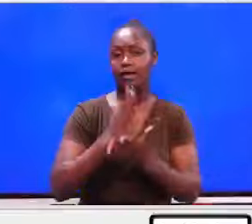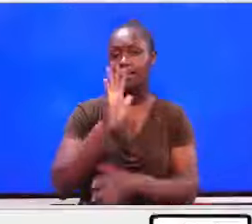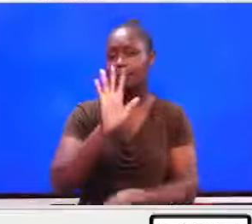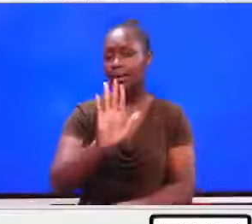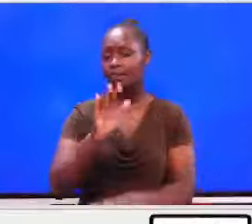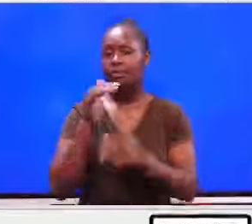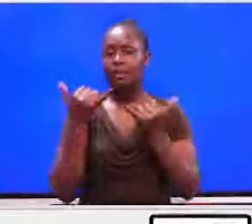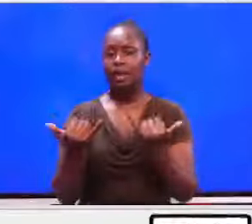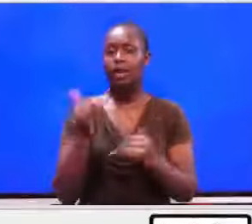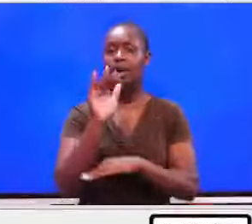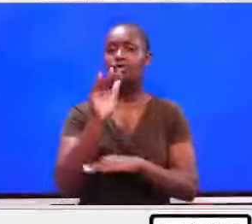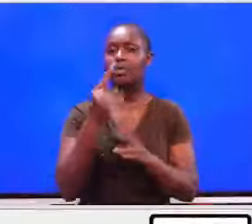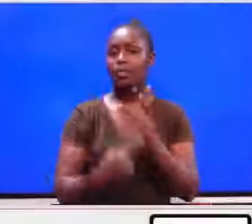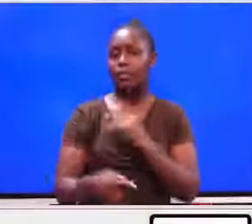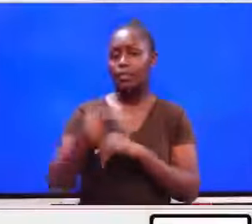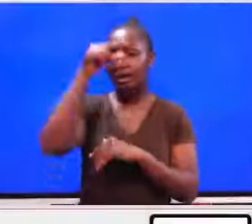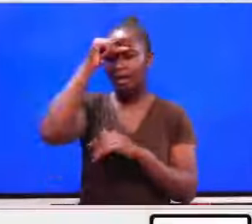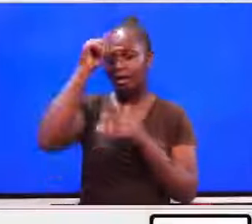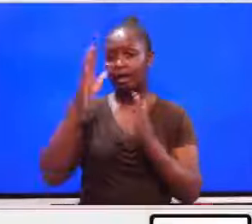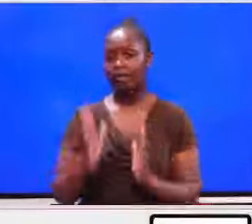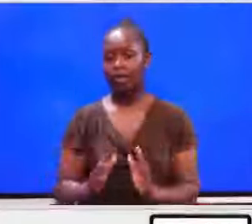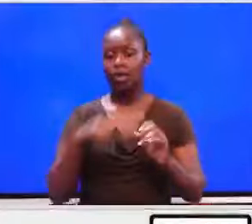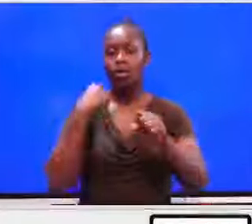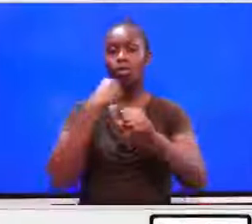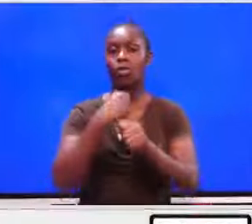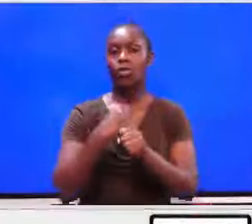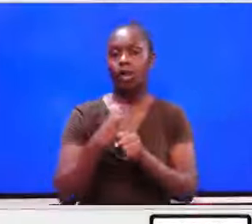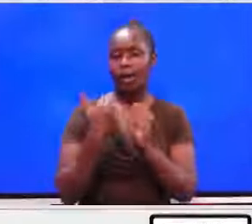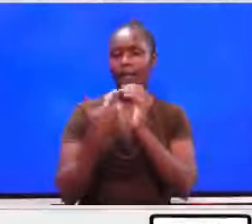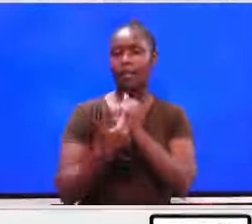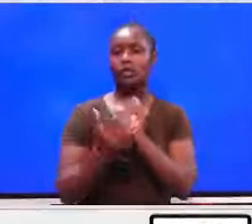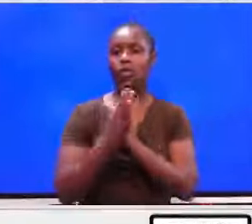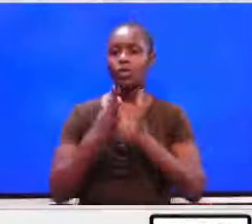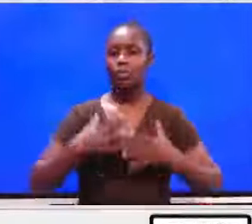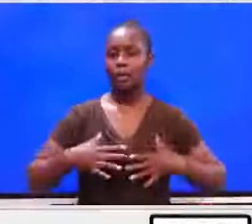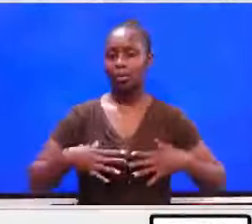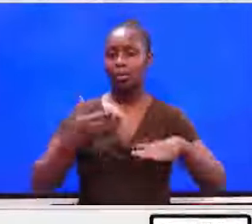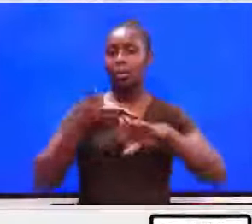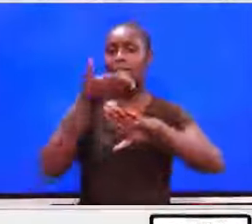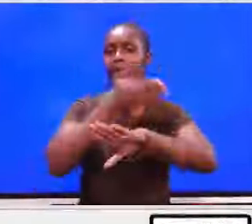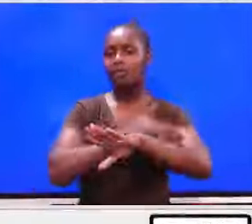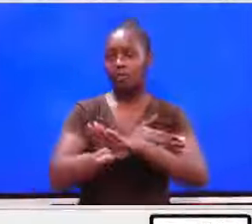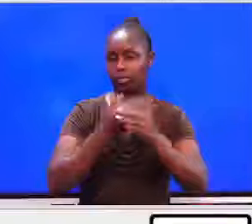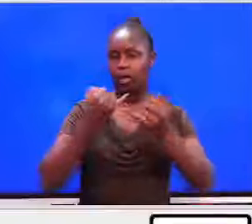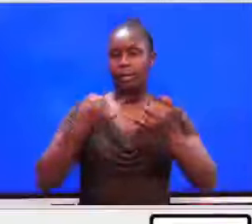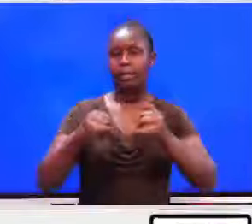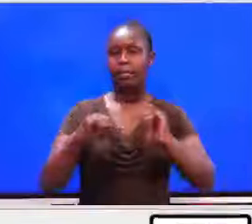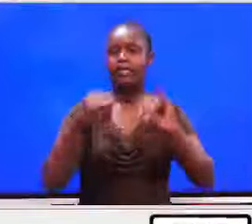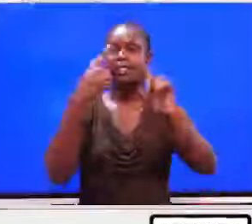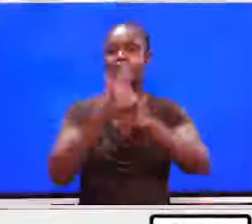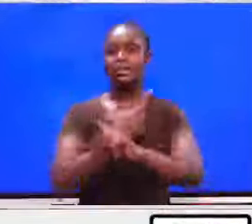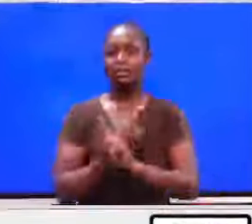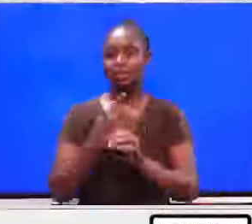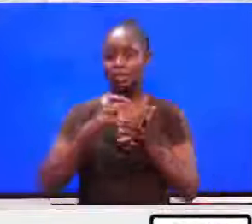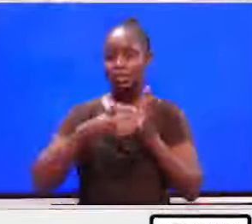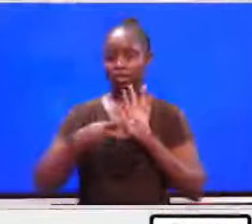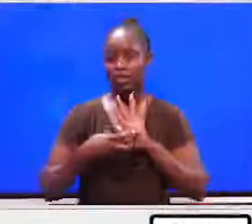ya Nairobi kushiriki na umma katika kufanya uamuzi kabla ya kutekeleza miradi mbalimbali.